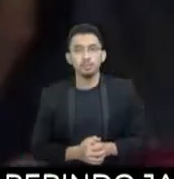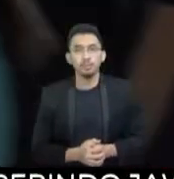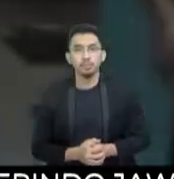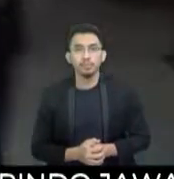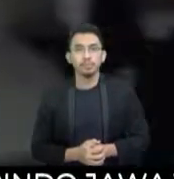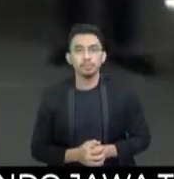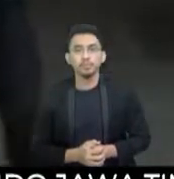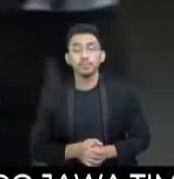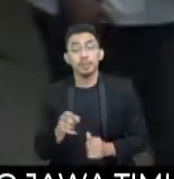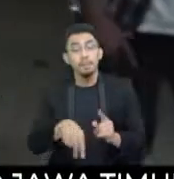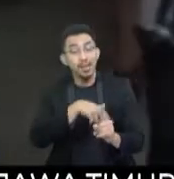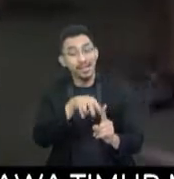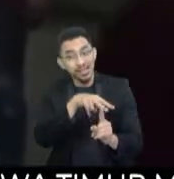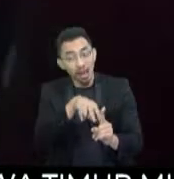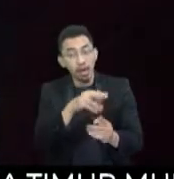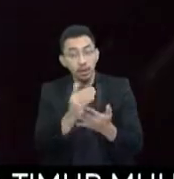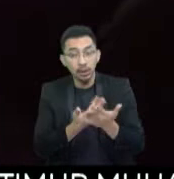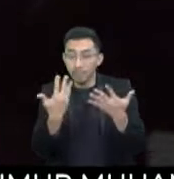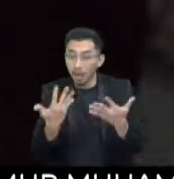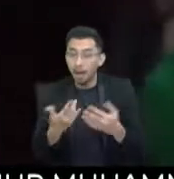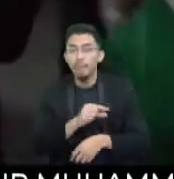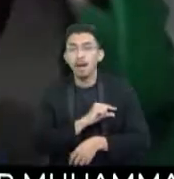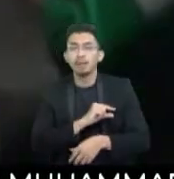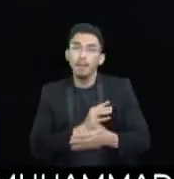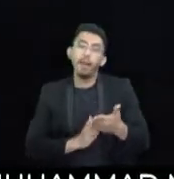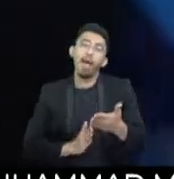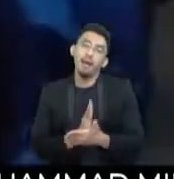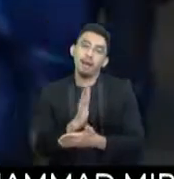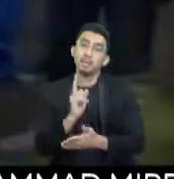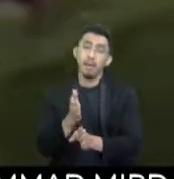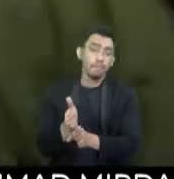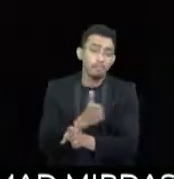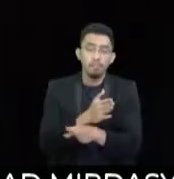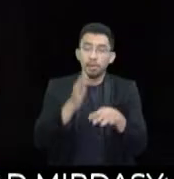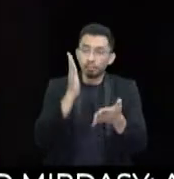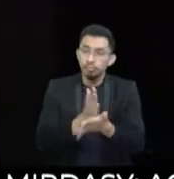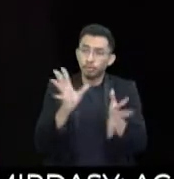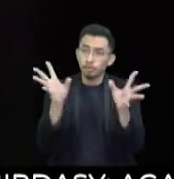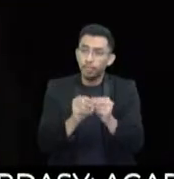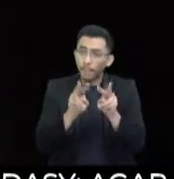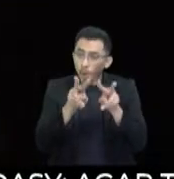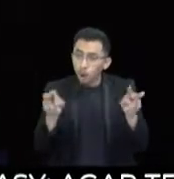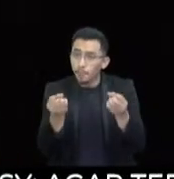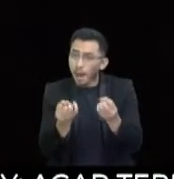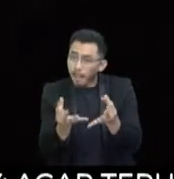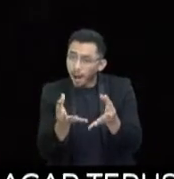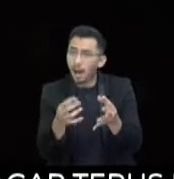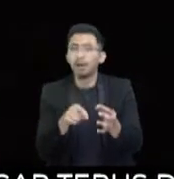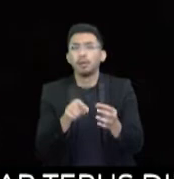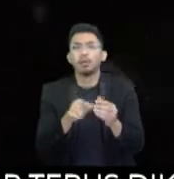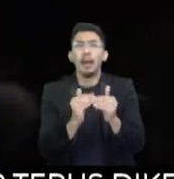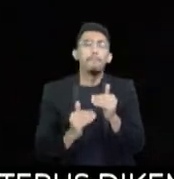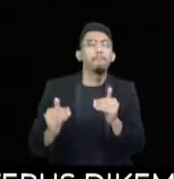pihak panitia melanggar aturan jumlah penonton yang telah ditetapkan pihak Satgas COVID. Panitia nekat menjual tiket konser hingga